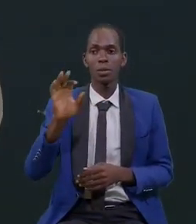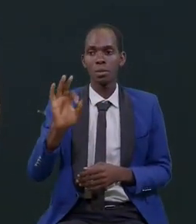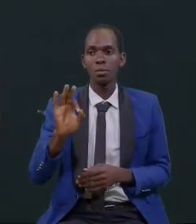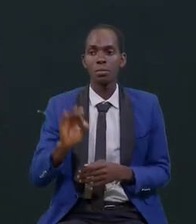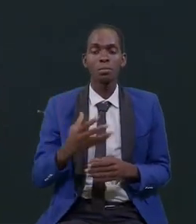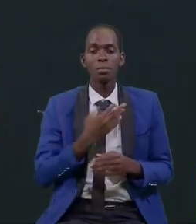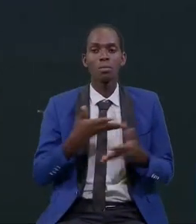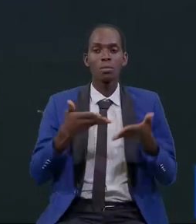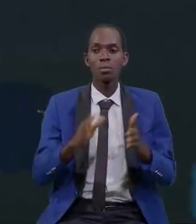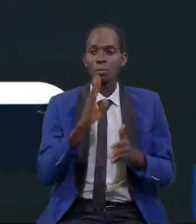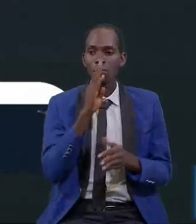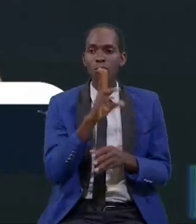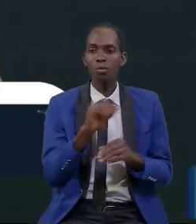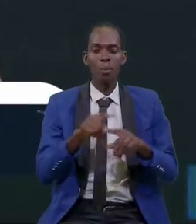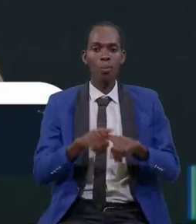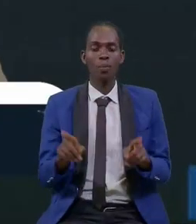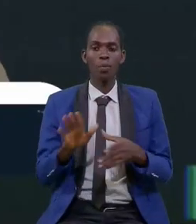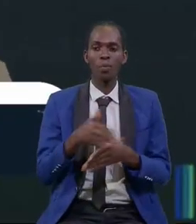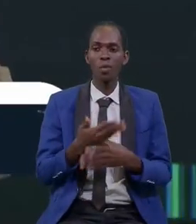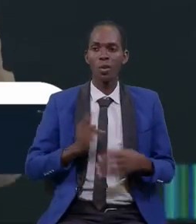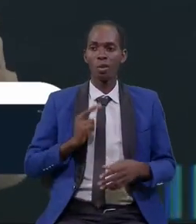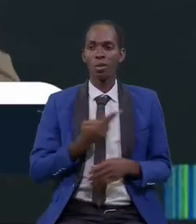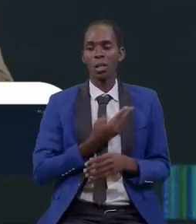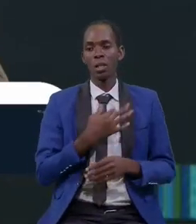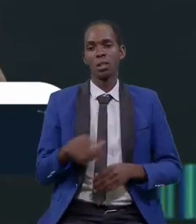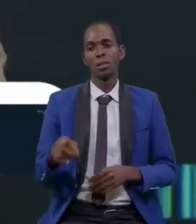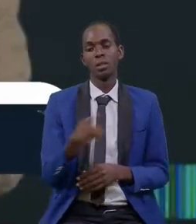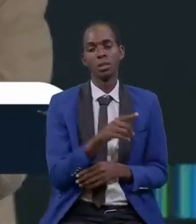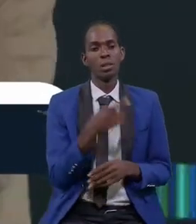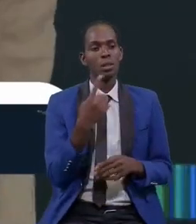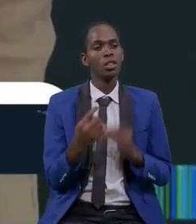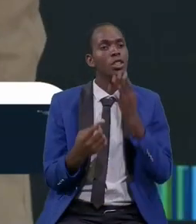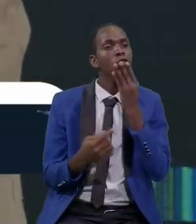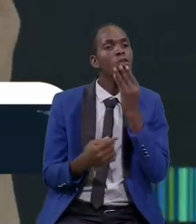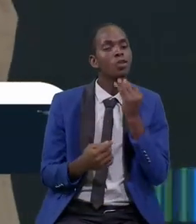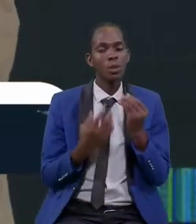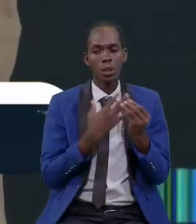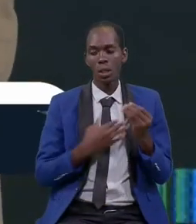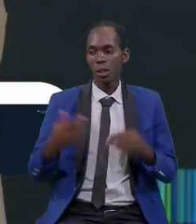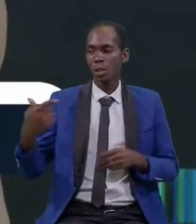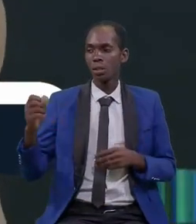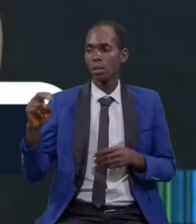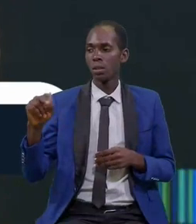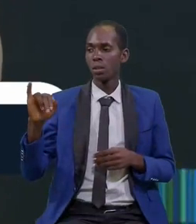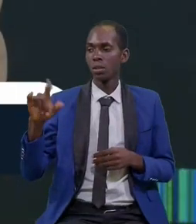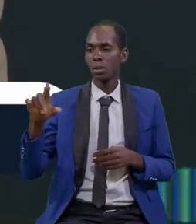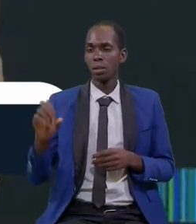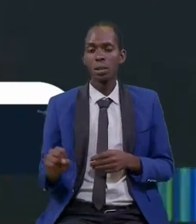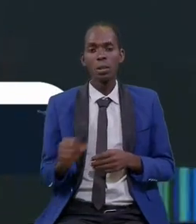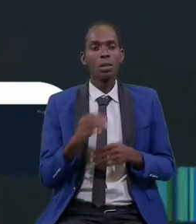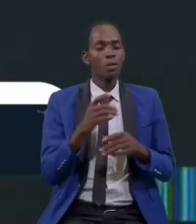Il n'a fait aucune différence entre nous et eux, entre nos juifs et les païens, entre nous, apôtres et les